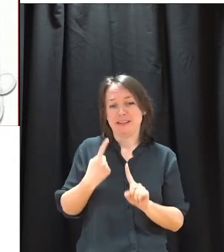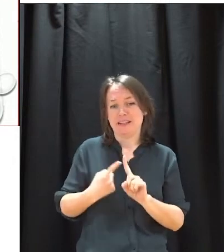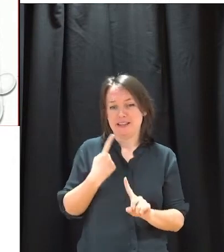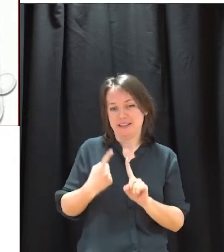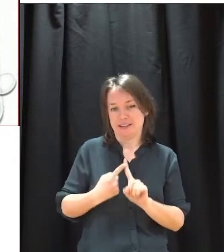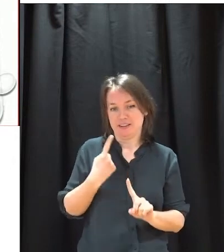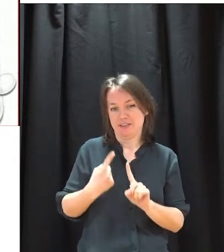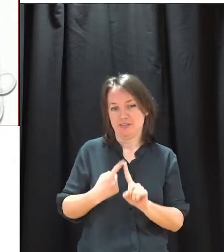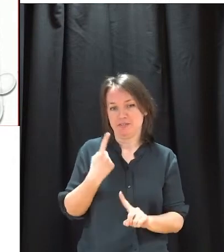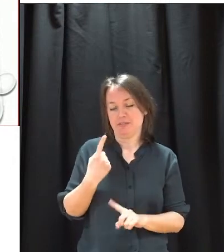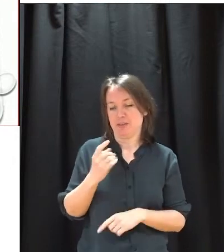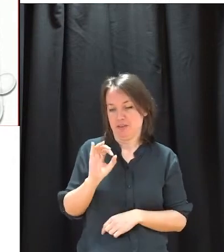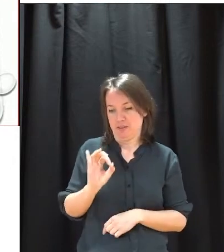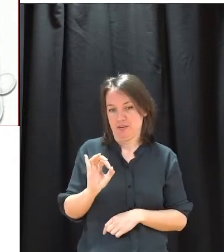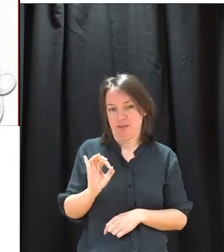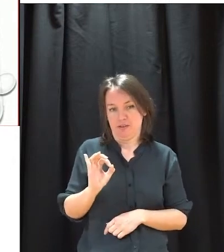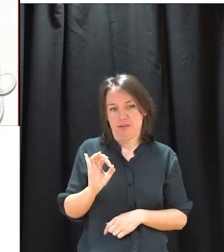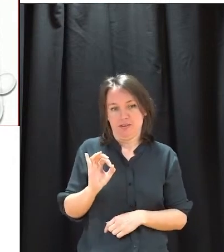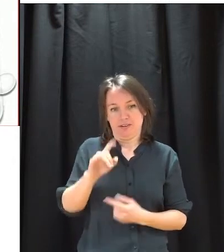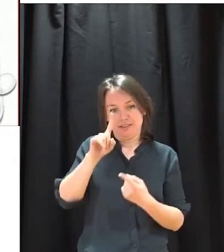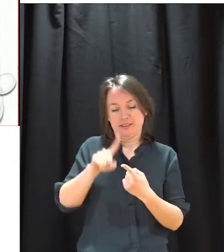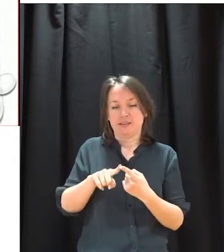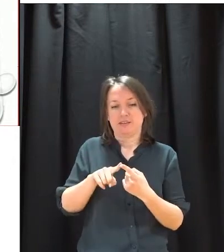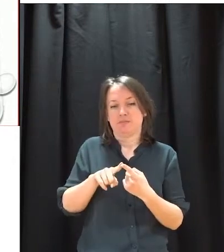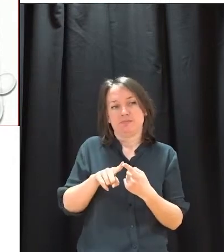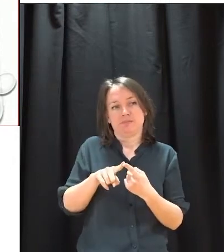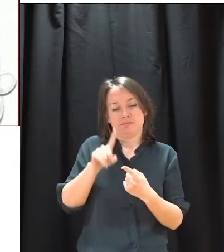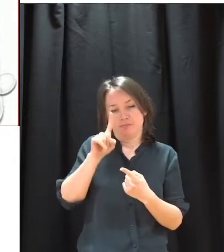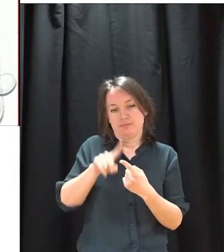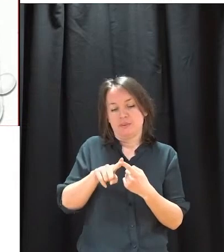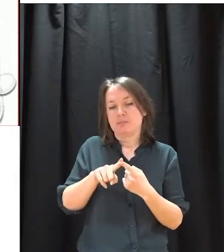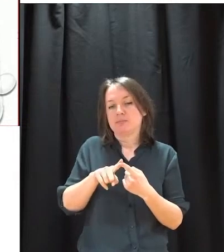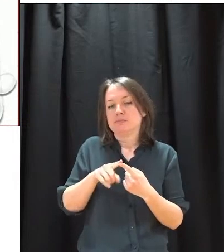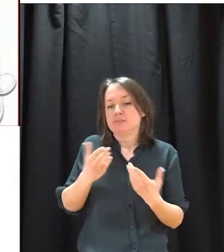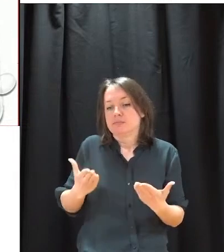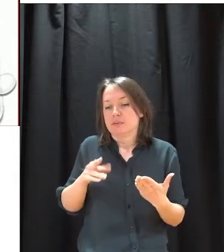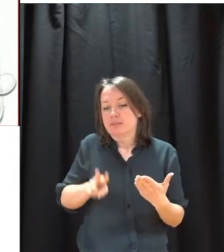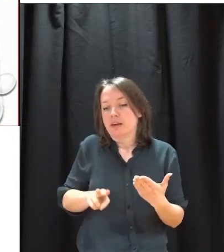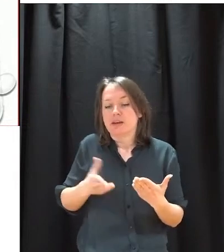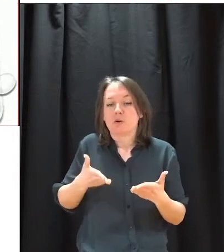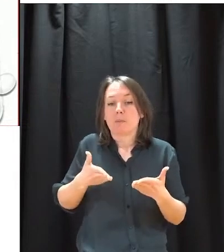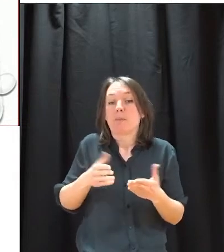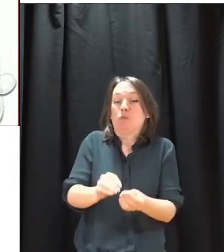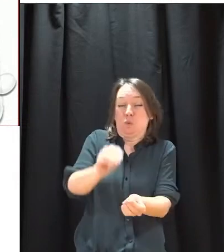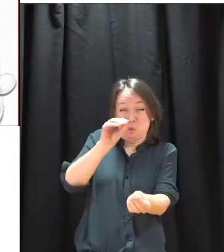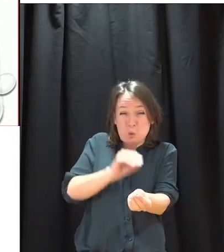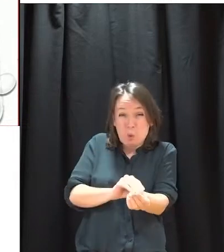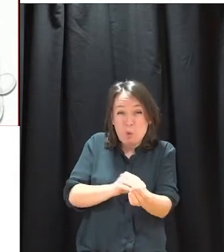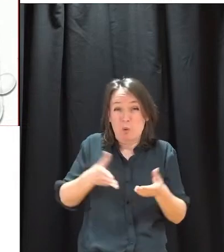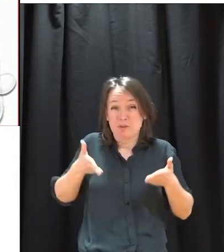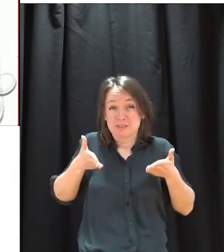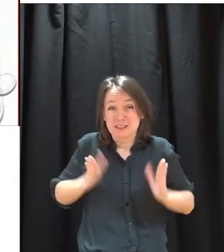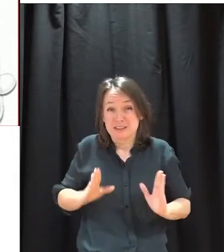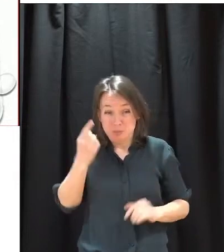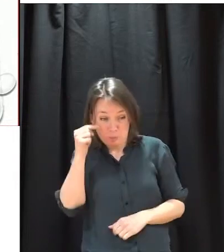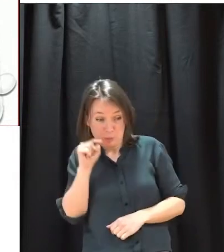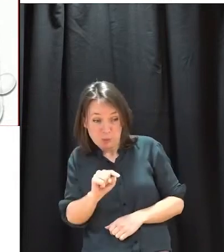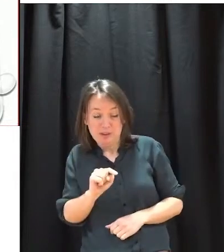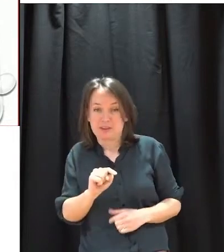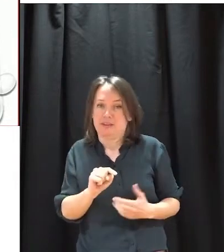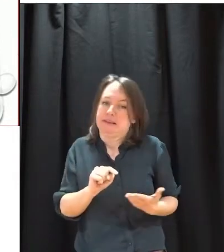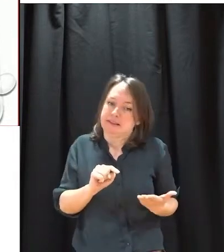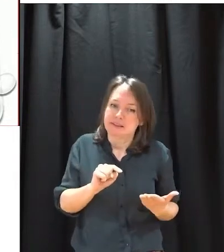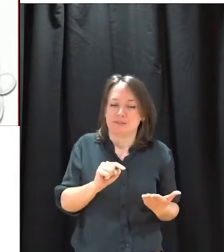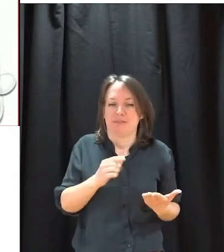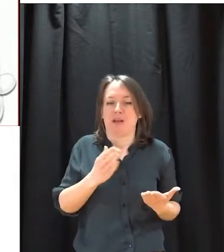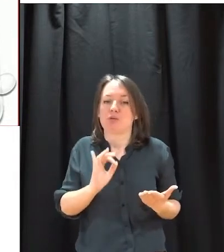de la multiplicité de ces parcours, des réussites et des difficultés engendrées par cette décision précoce. Donc c'est vrai qu'il y a un rôle qui est positif de la